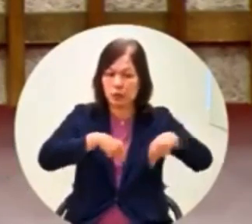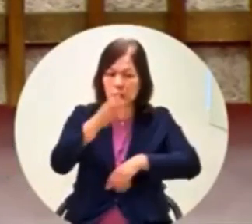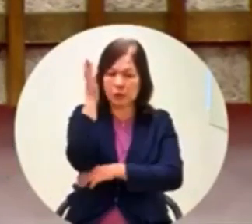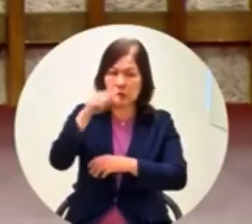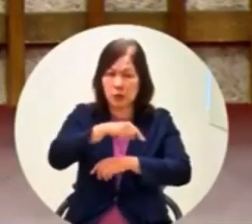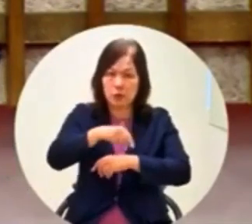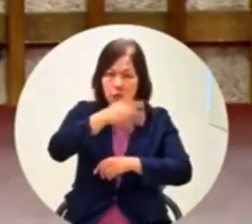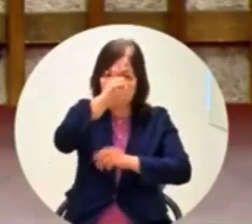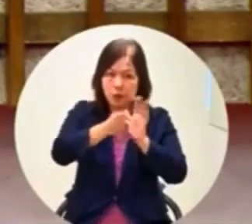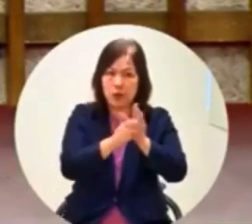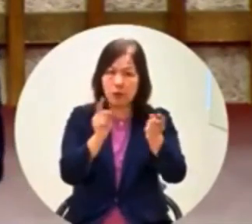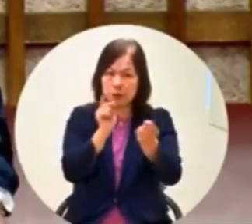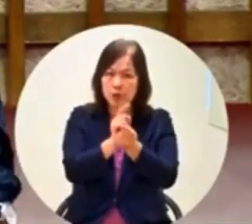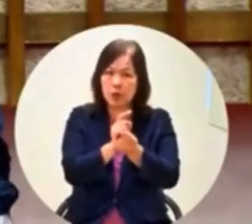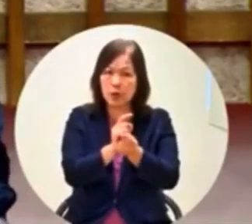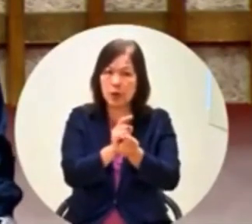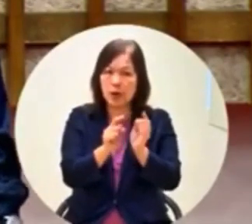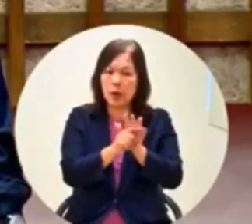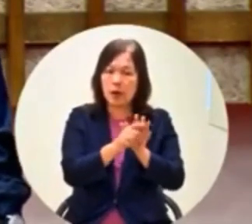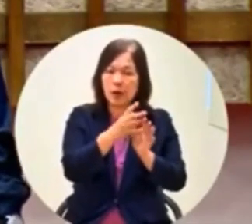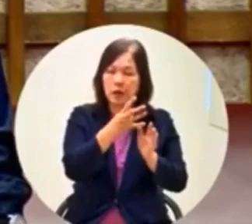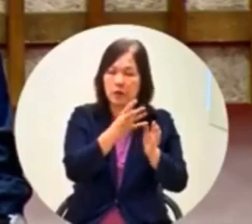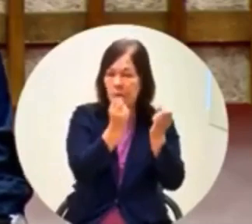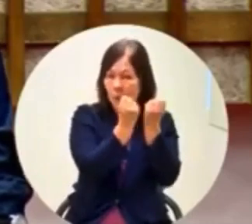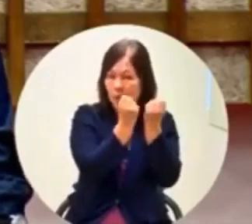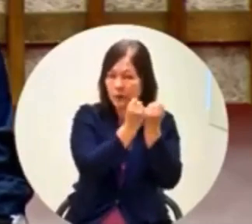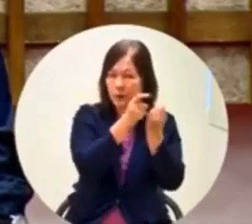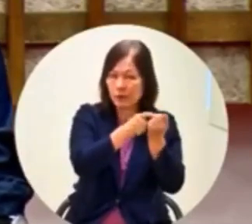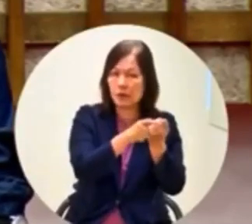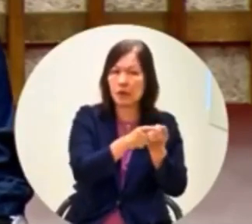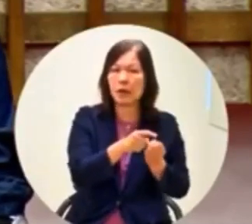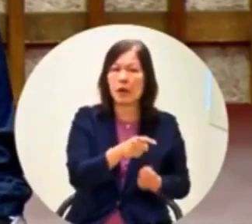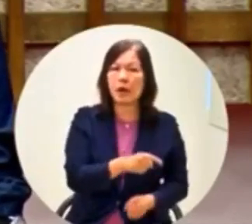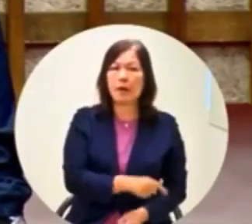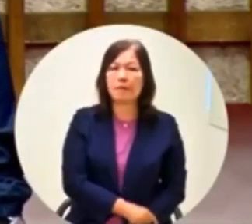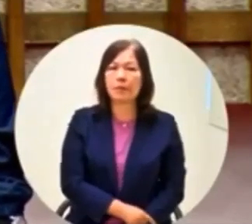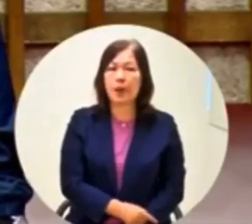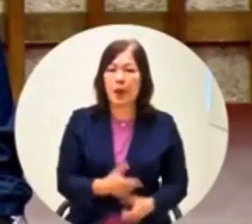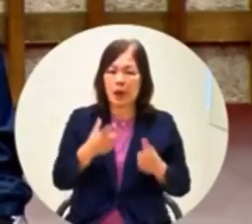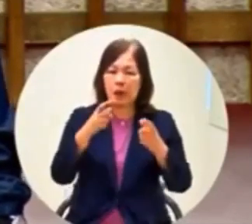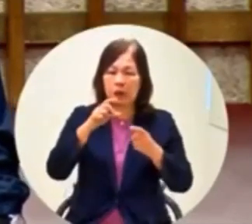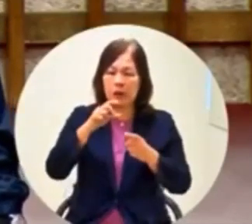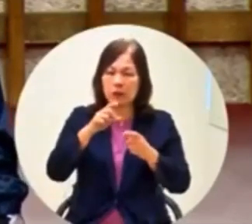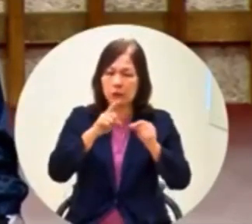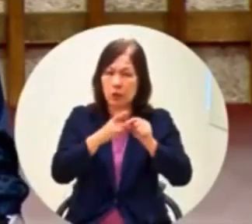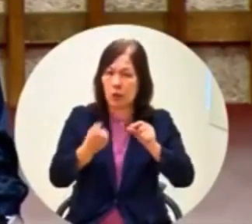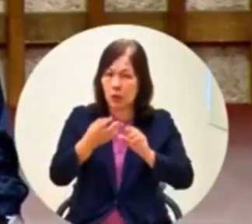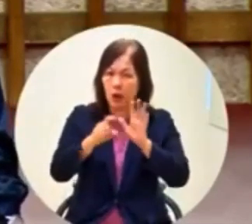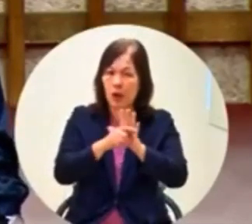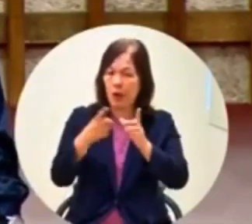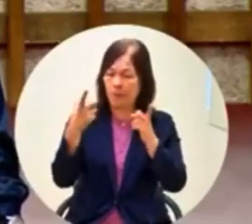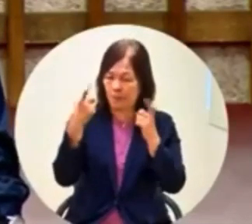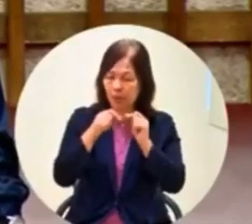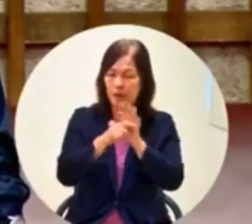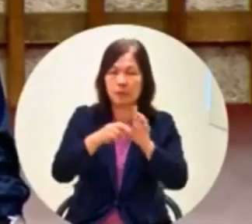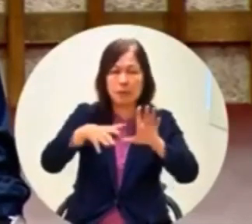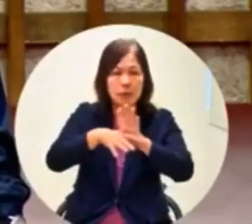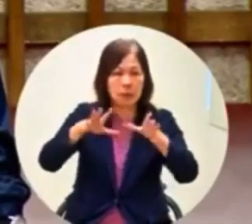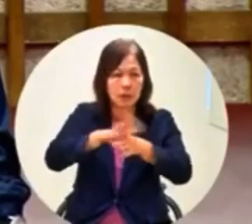所谓的四维八德，对于我们中华固有的文化的一个教育的体